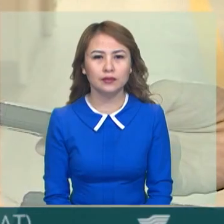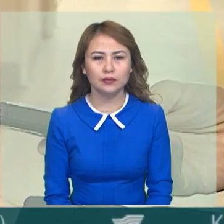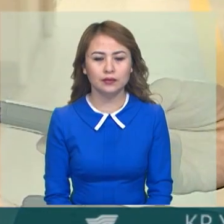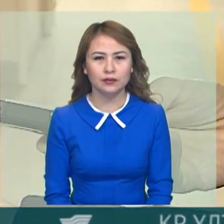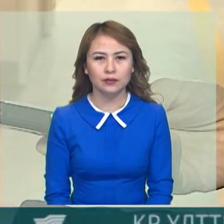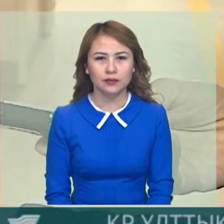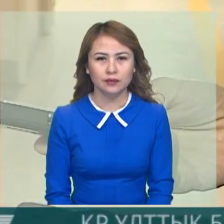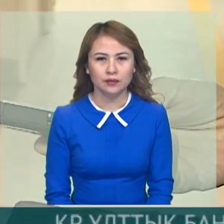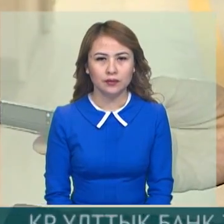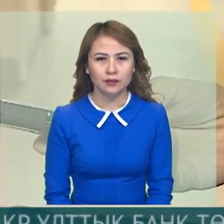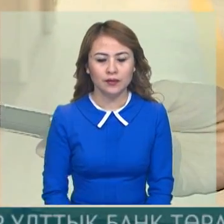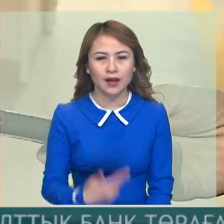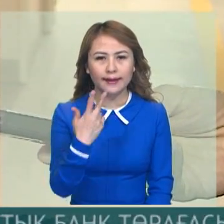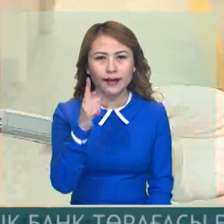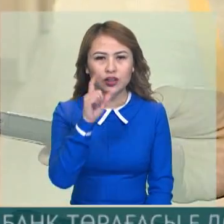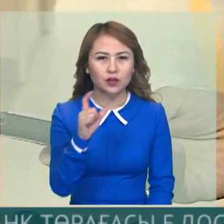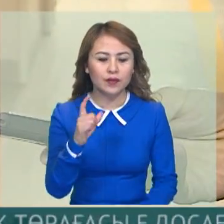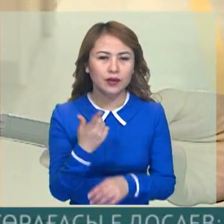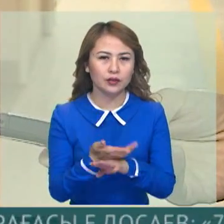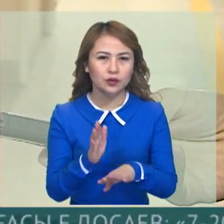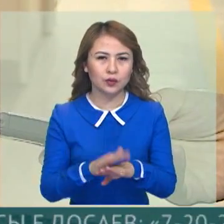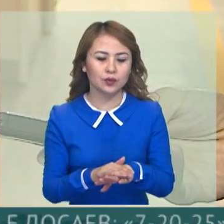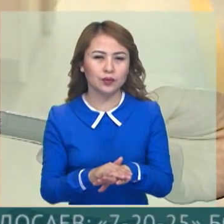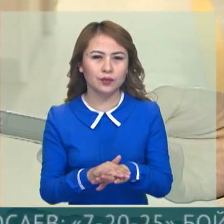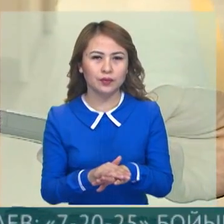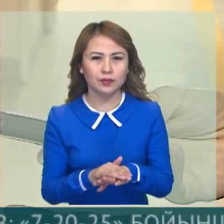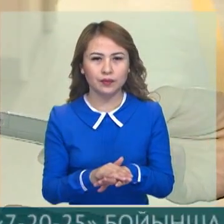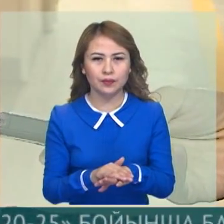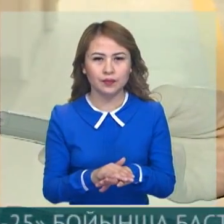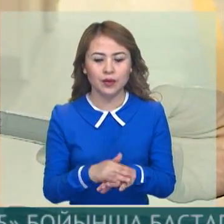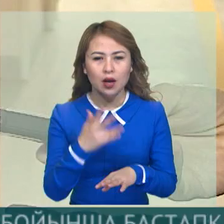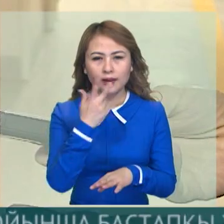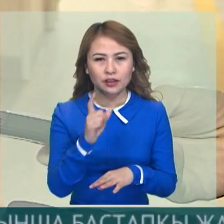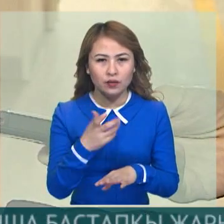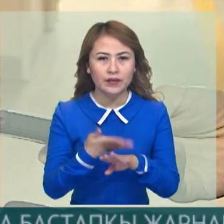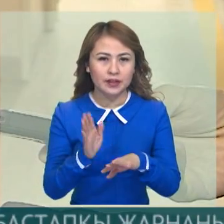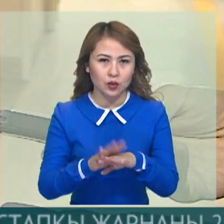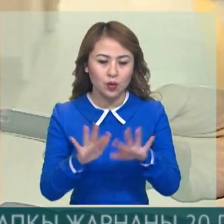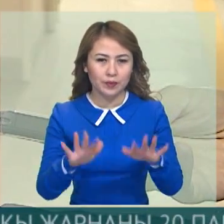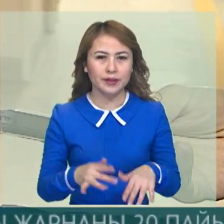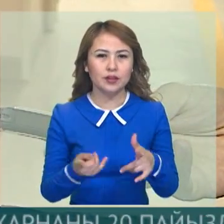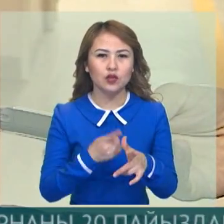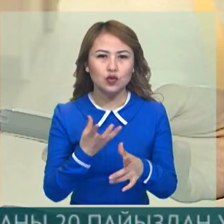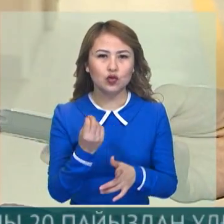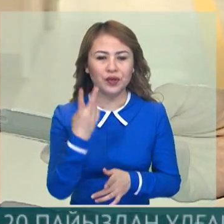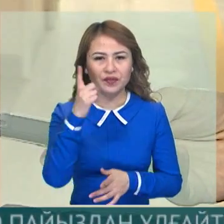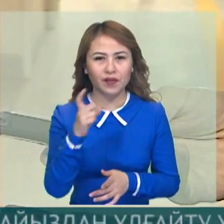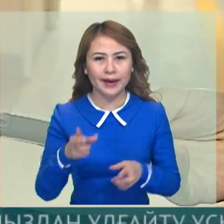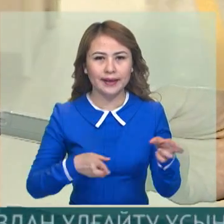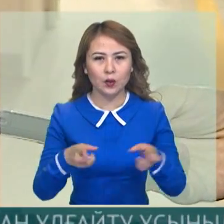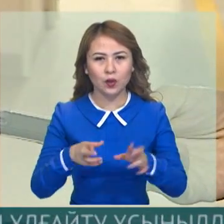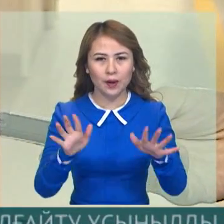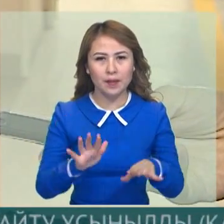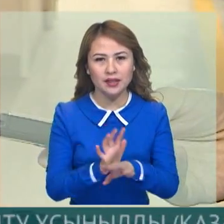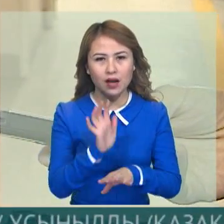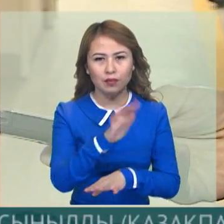Трое человек у нас находится в тяжелом состоянии сейчас в отделении реанимации. Үш адам жансақтау бөлімінде, тағы екеуі хирургияда жатыр.